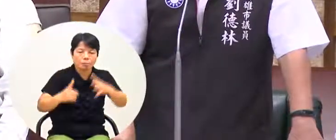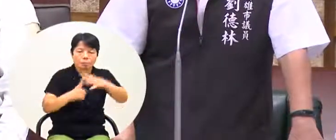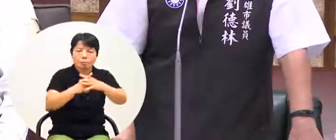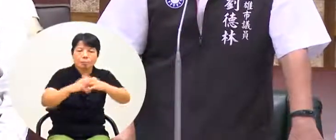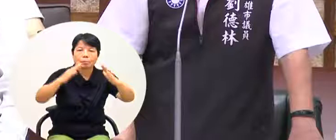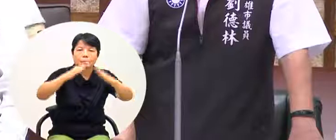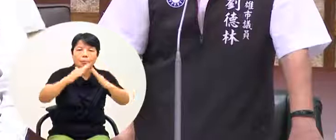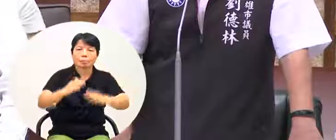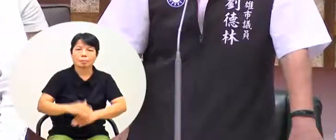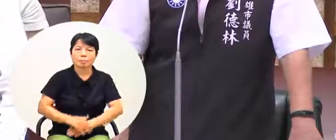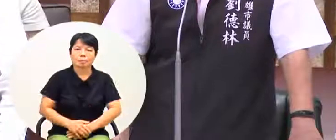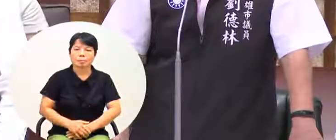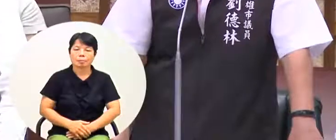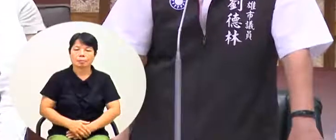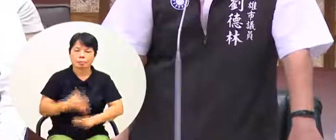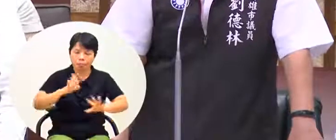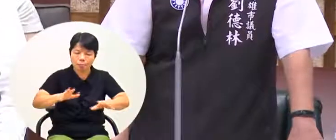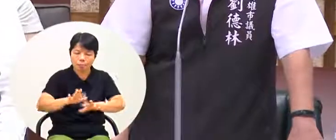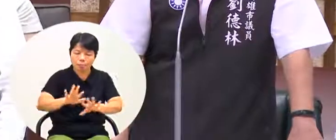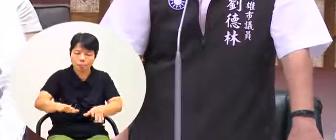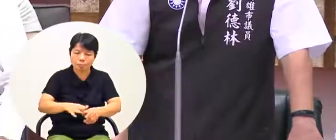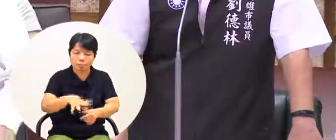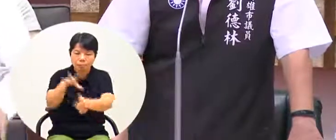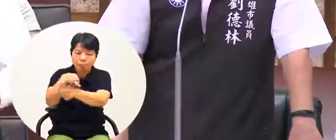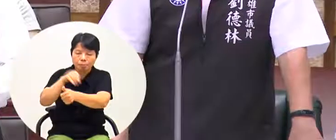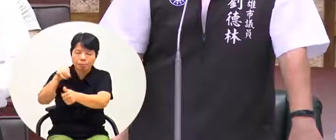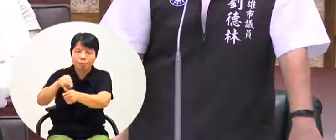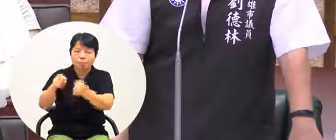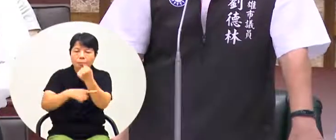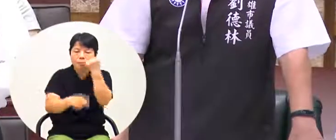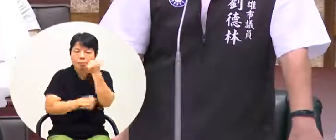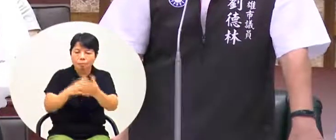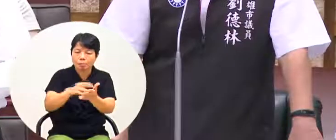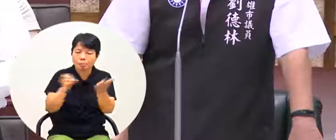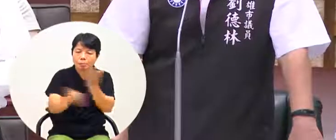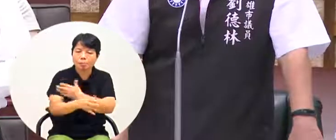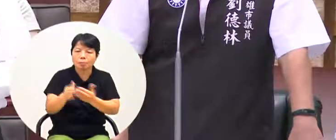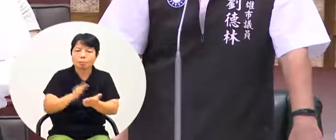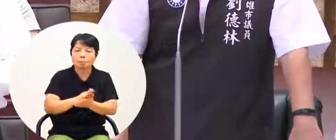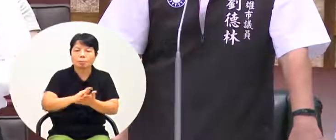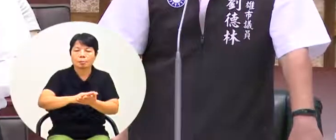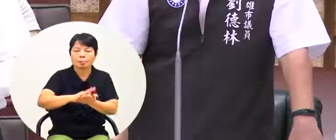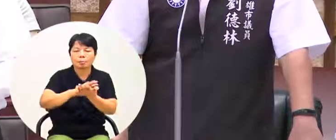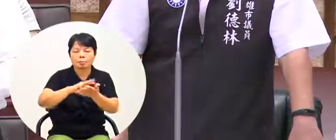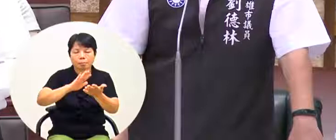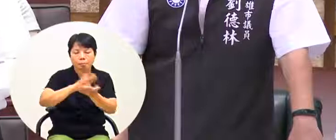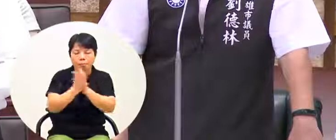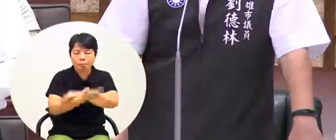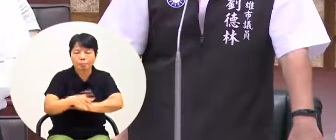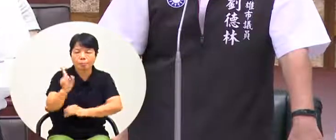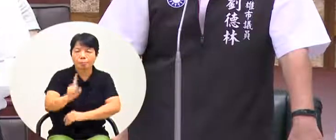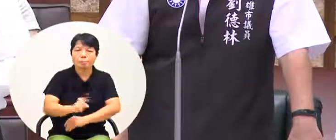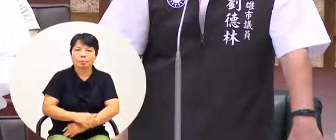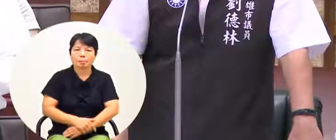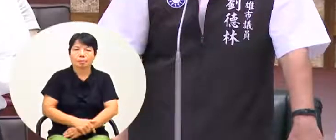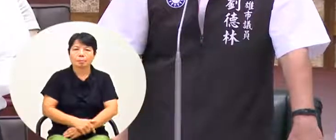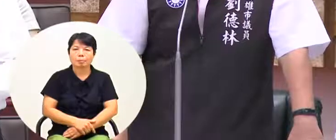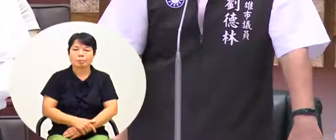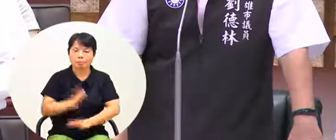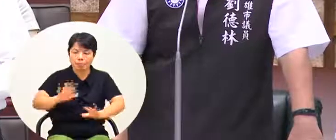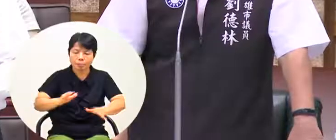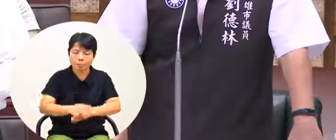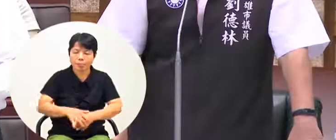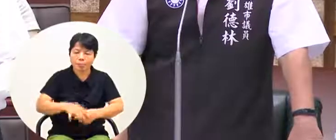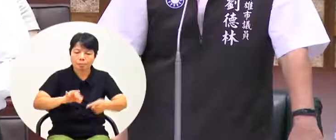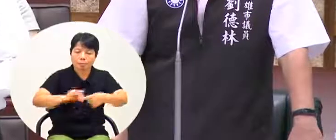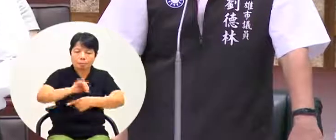标准打掉之后，我还剩下几坪？ 就是说你现在如果是看你的建蔽率嘛，你如果是建蔽率